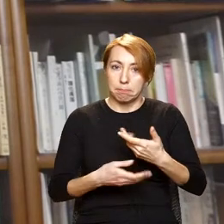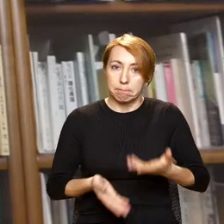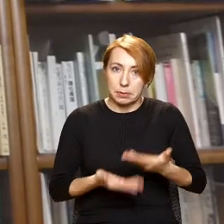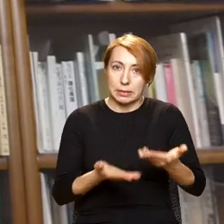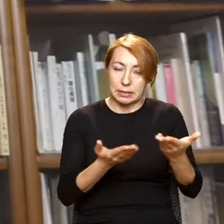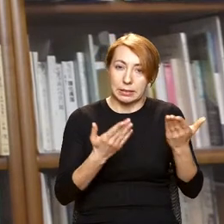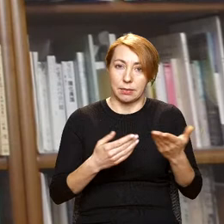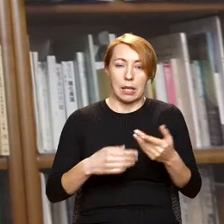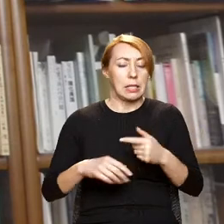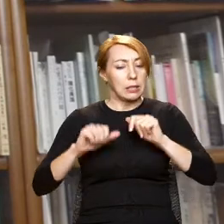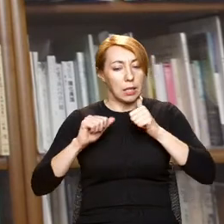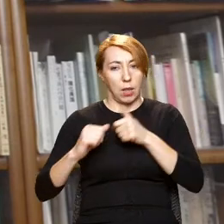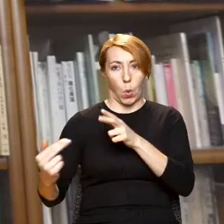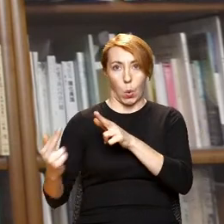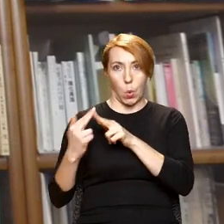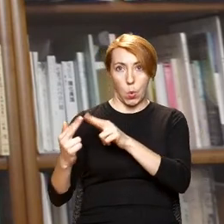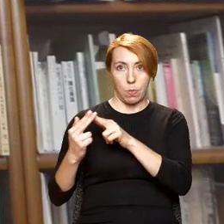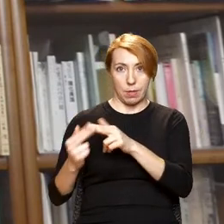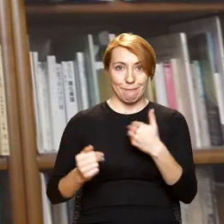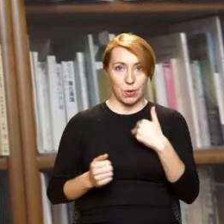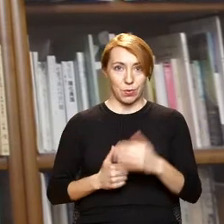kontakcie.